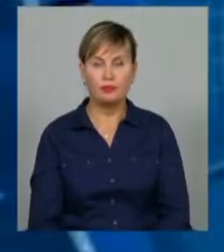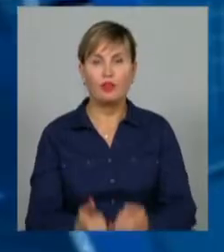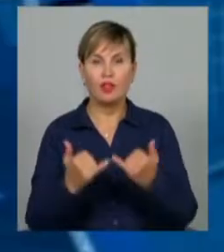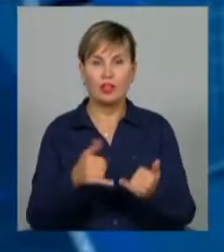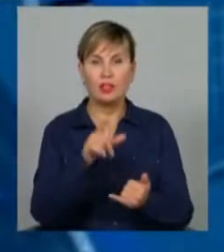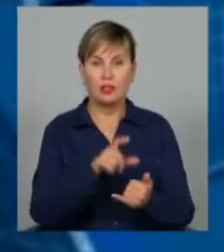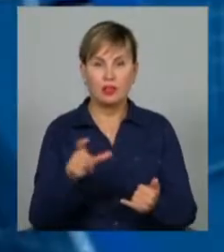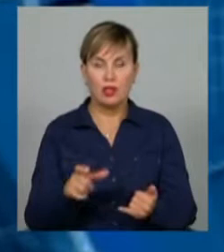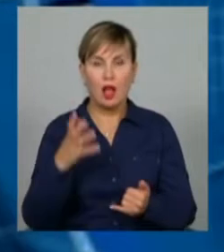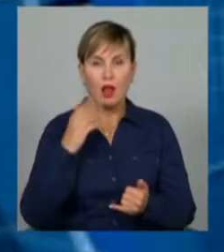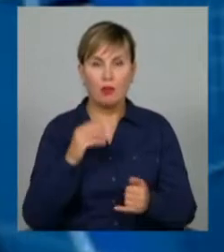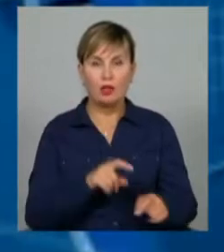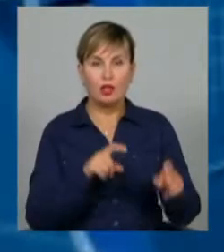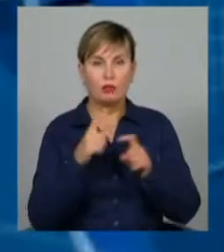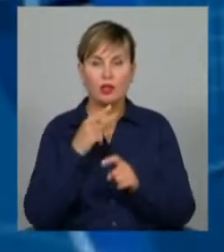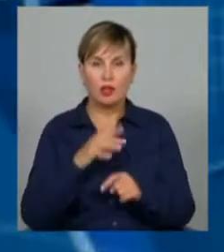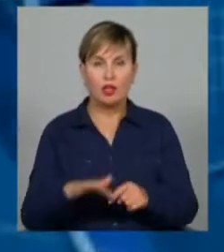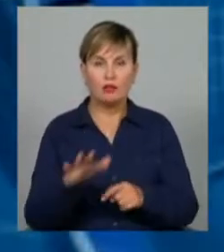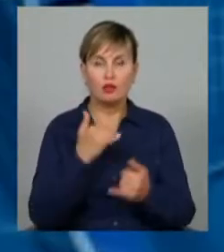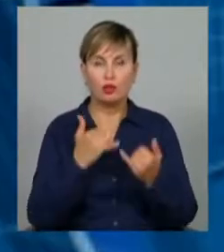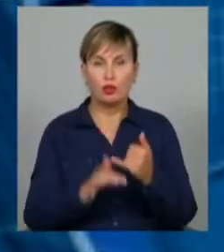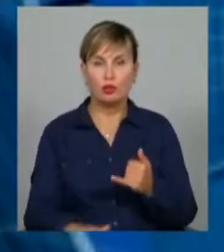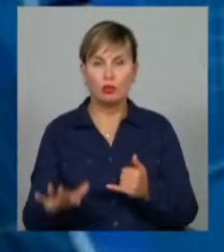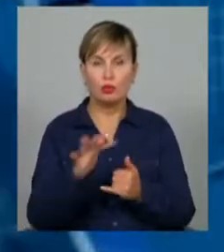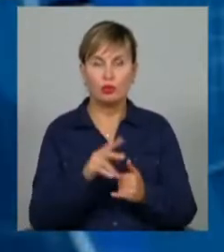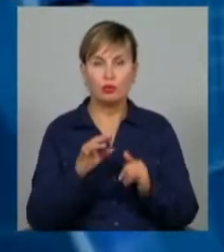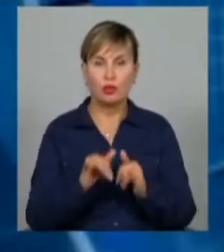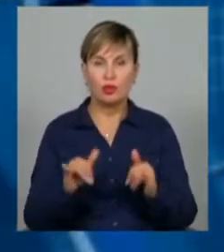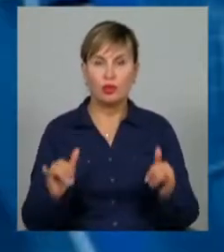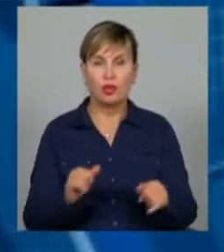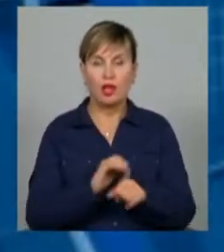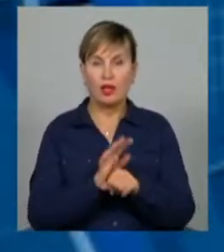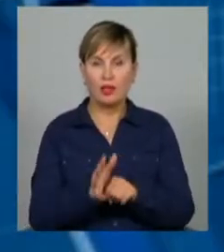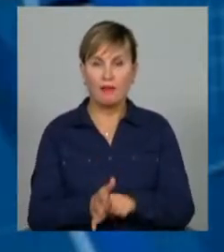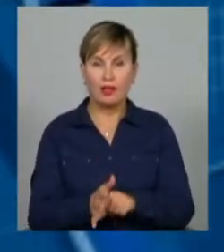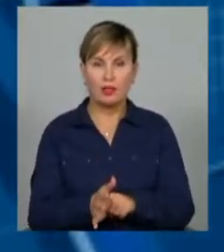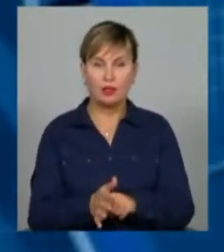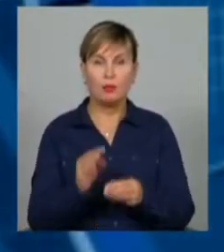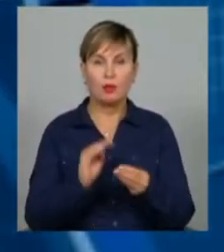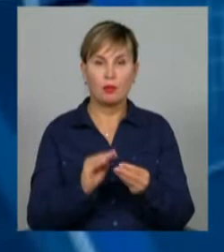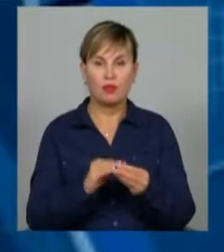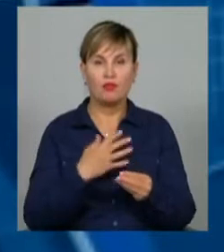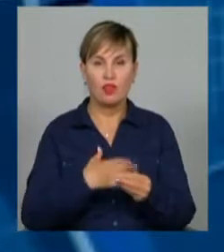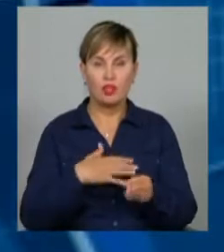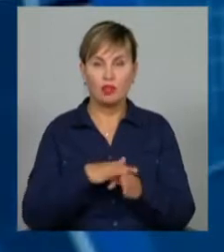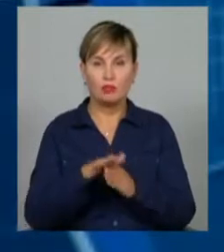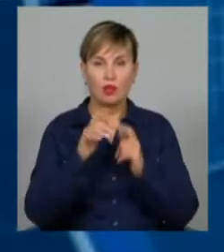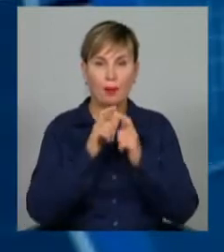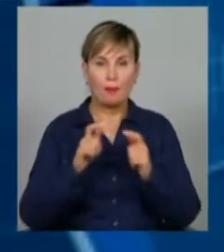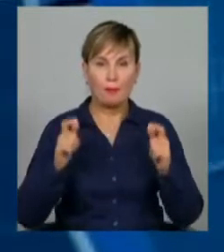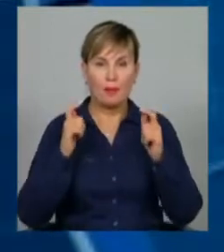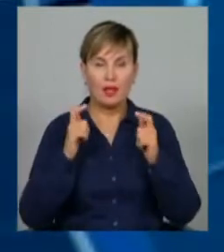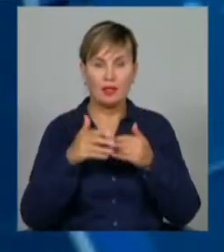Уважаемые телезрители, Алматы перешел из красной в желтую зону по темпам распространения коронавируса. По-прежнему важно соблюдать масочный